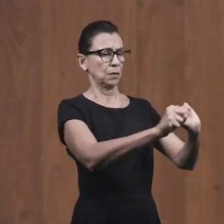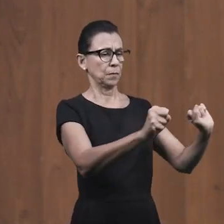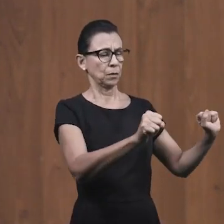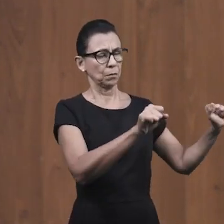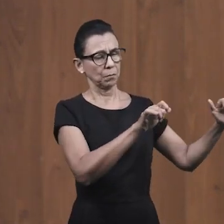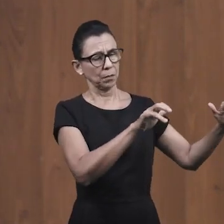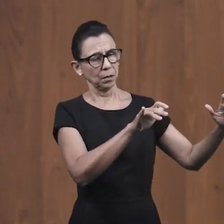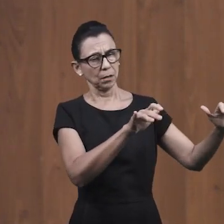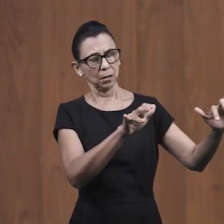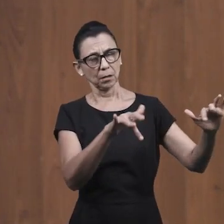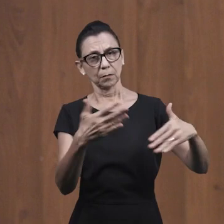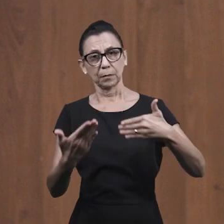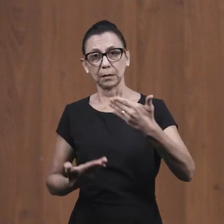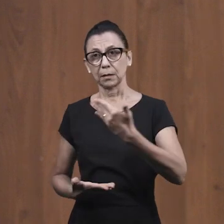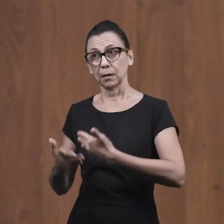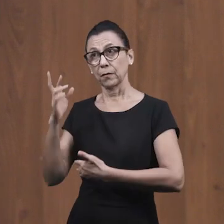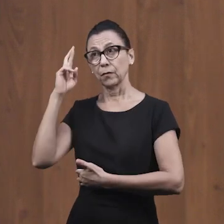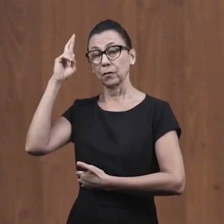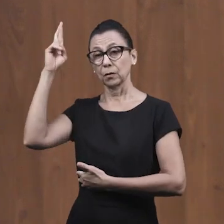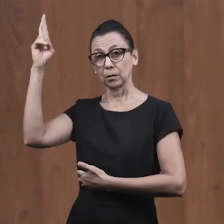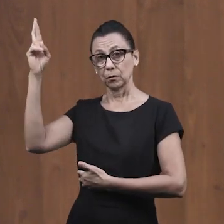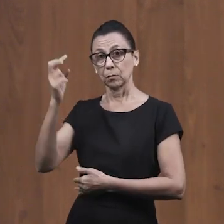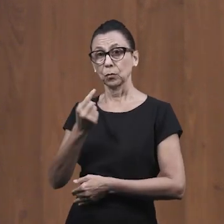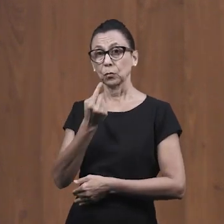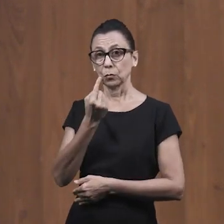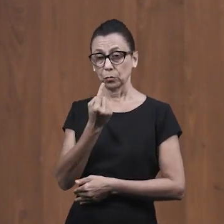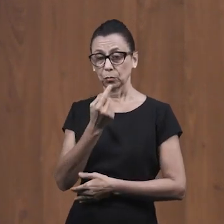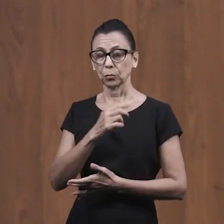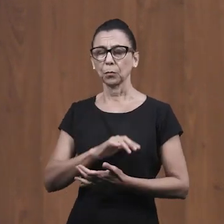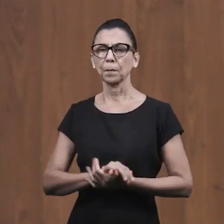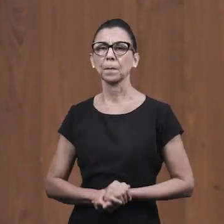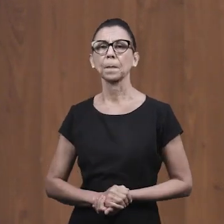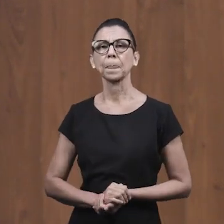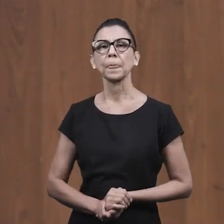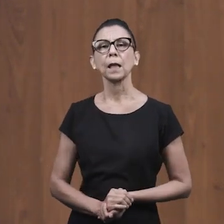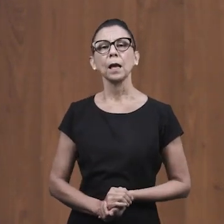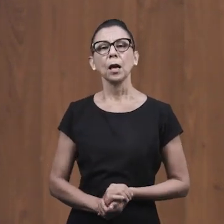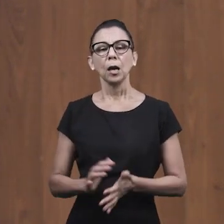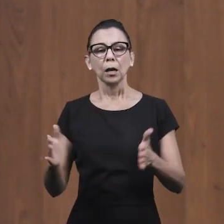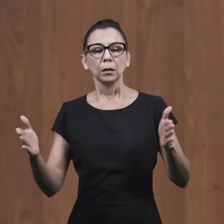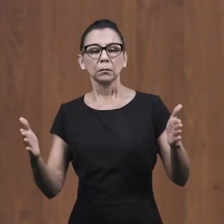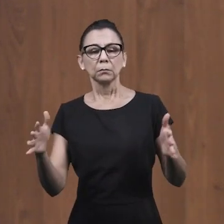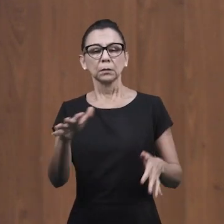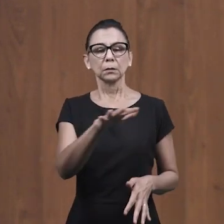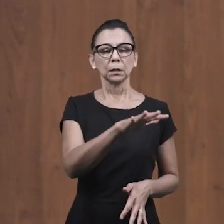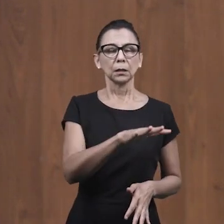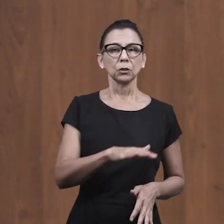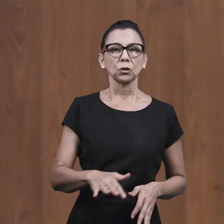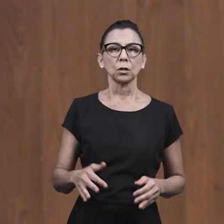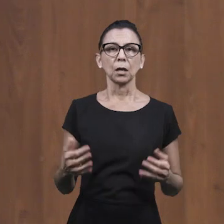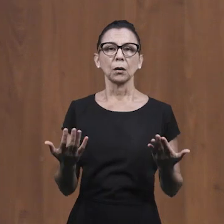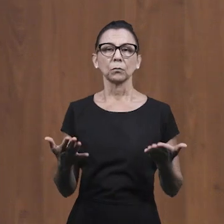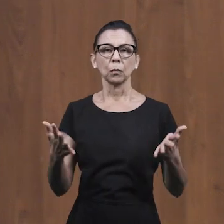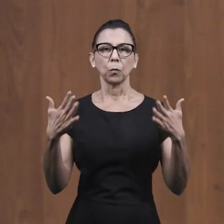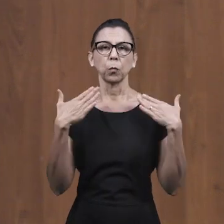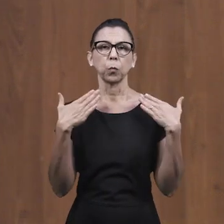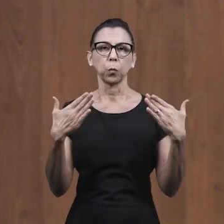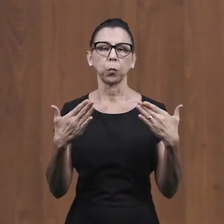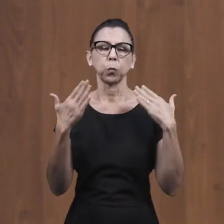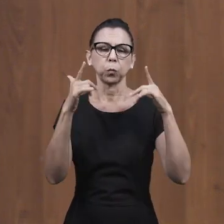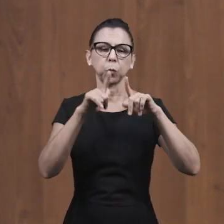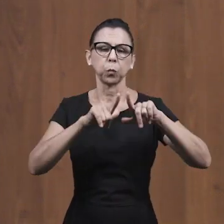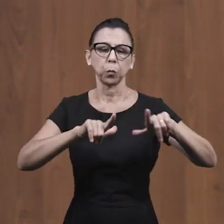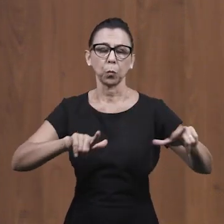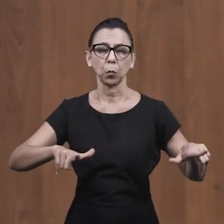Dieu. Et pendant leur marche dans le désert, le Seigneur il a orienté qu'on construise le tabernacle,